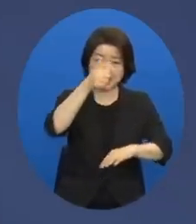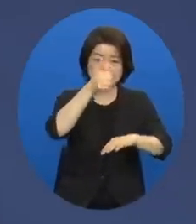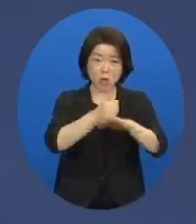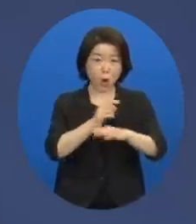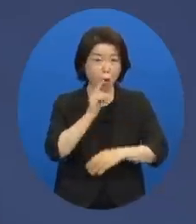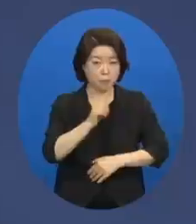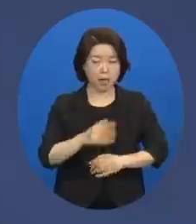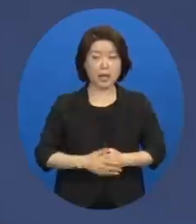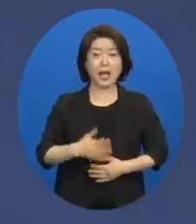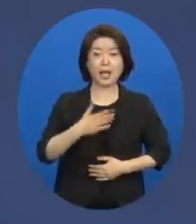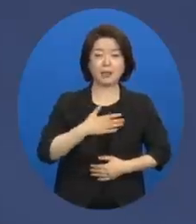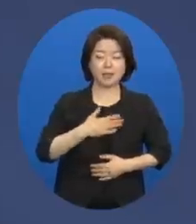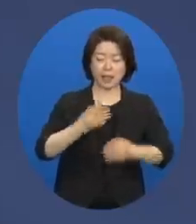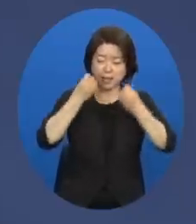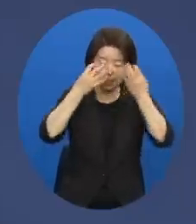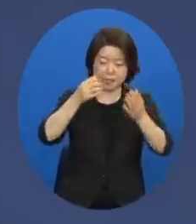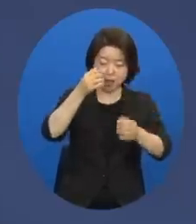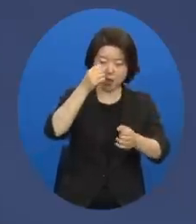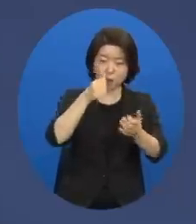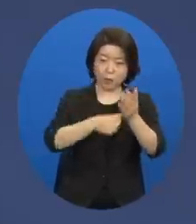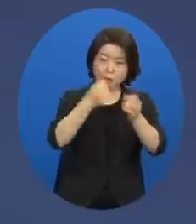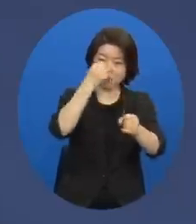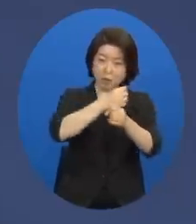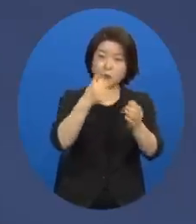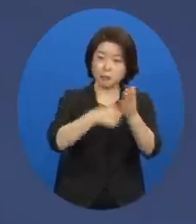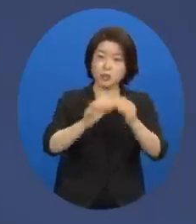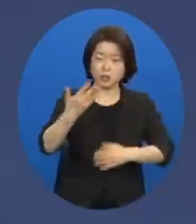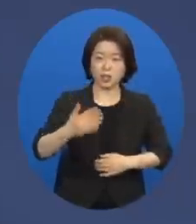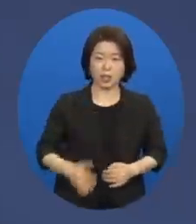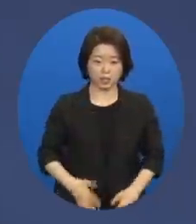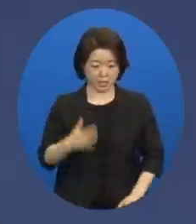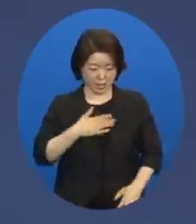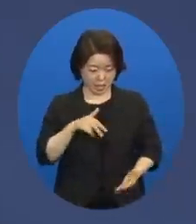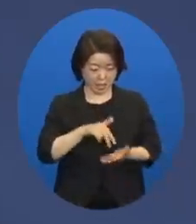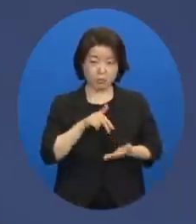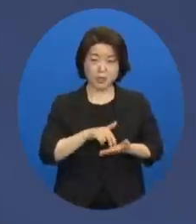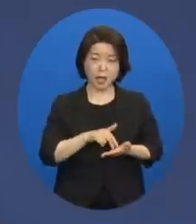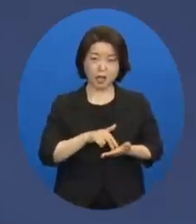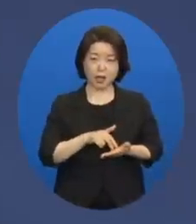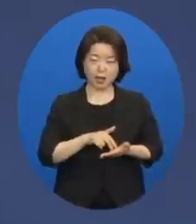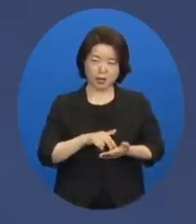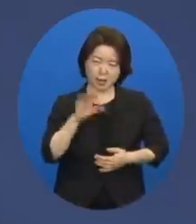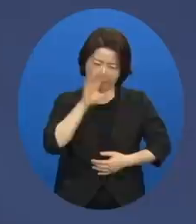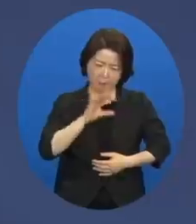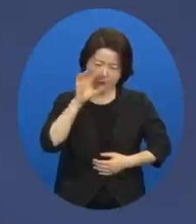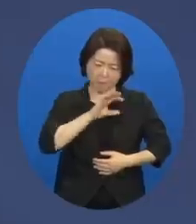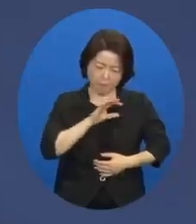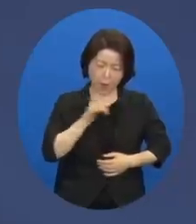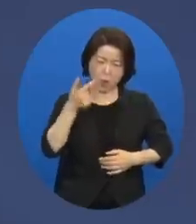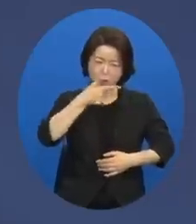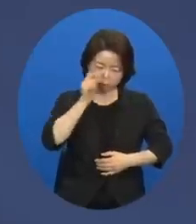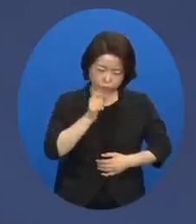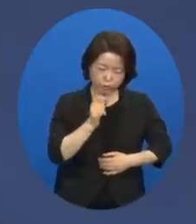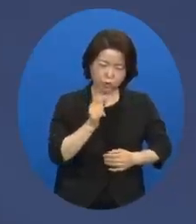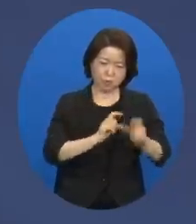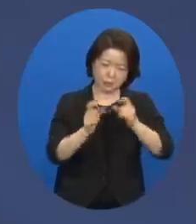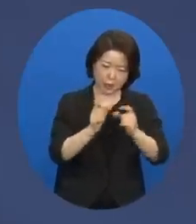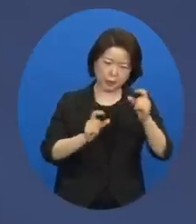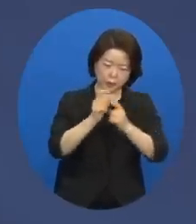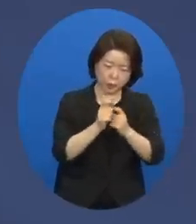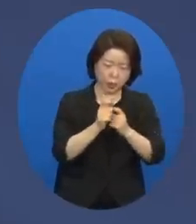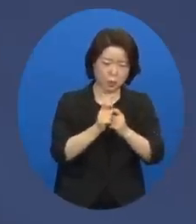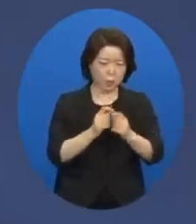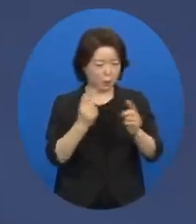말씀이지만 내가 새로운 피조물이 되는 그러니까 나 지금 이 형편을 갈고 닦고 모자란 걸 덧붙이고